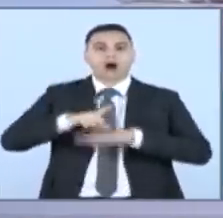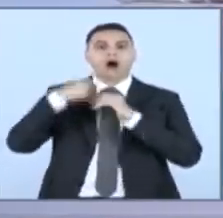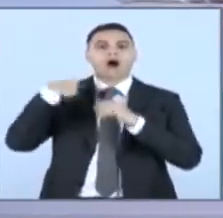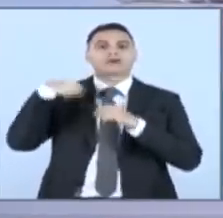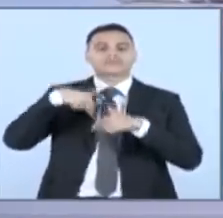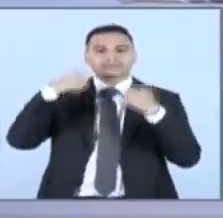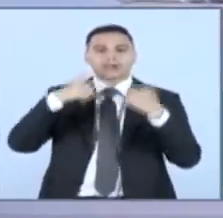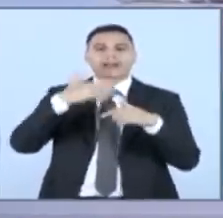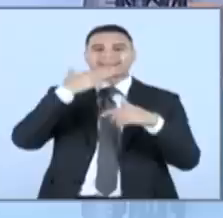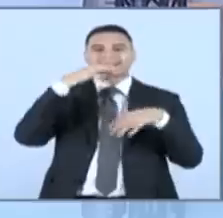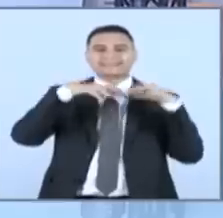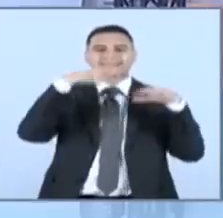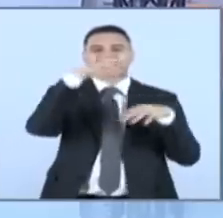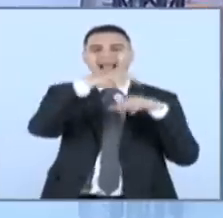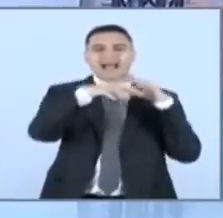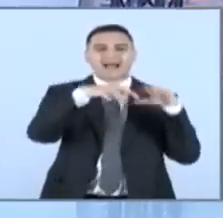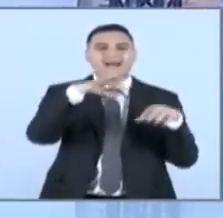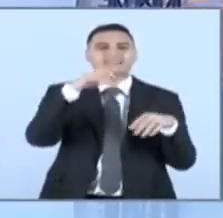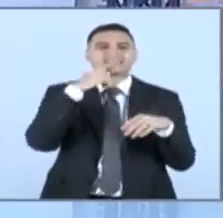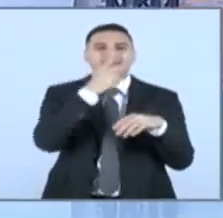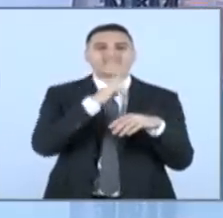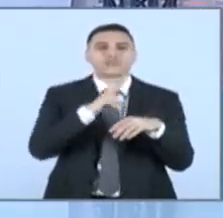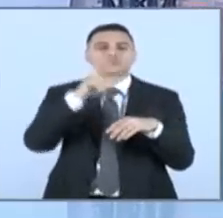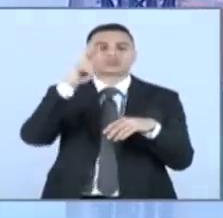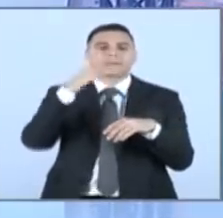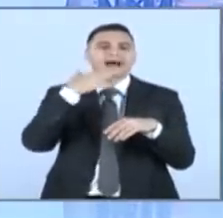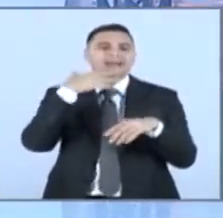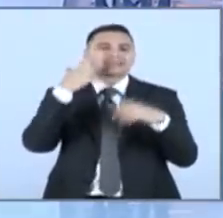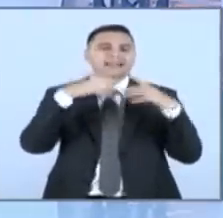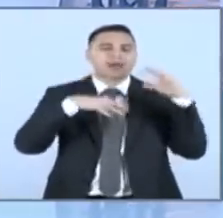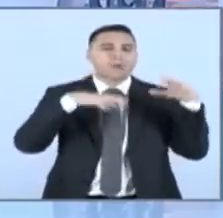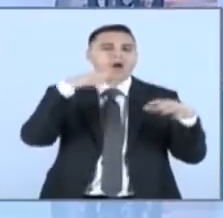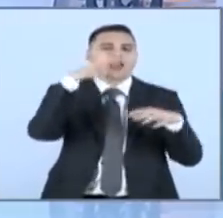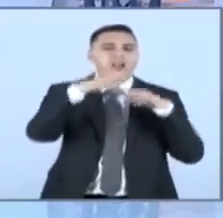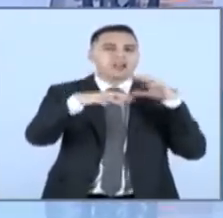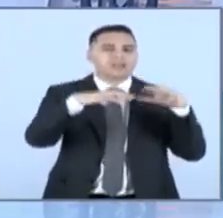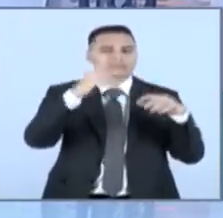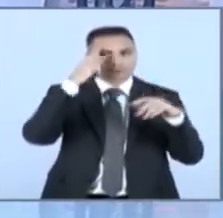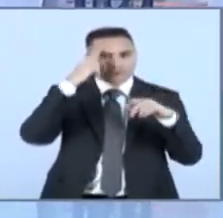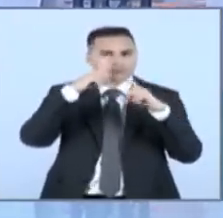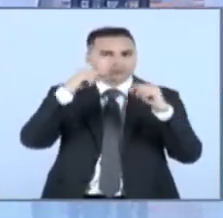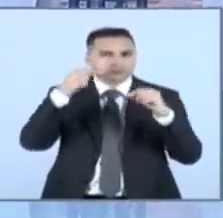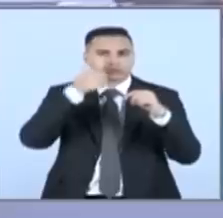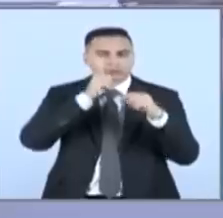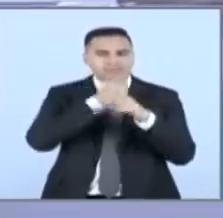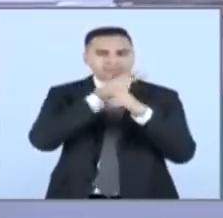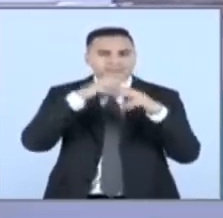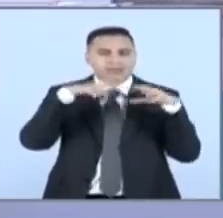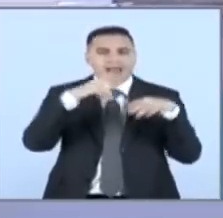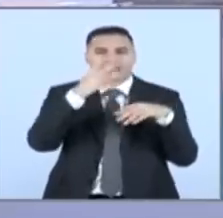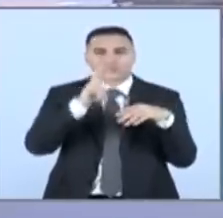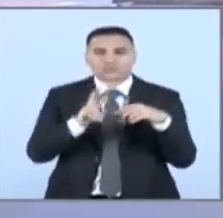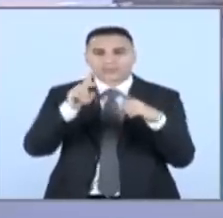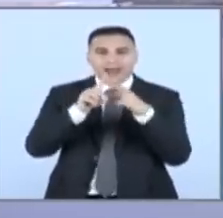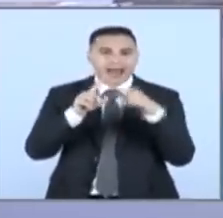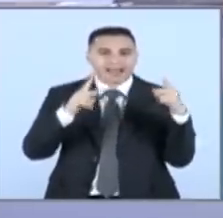عام 2007، فما هي؟ من 2007 ل 2012